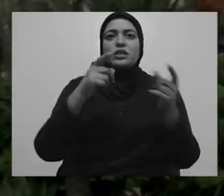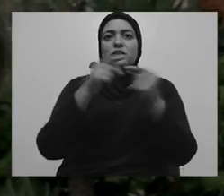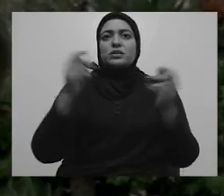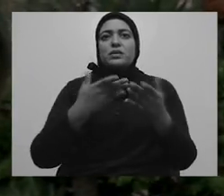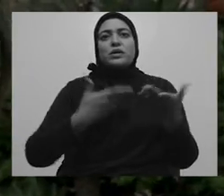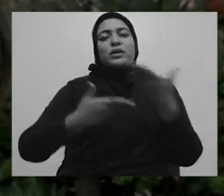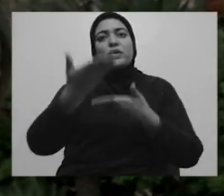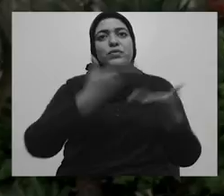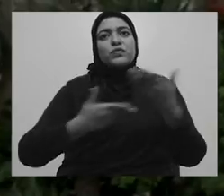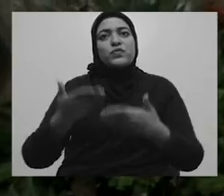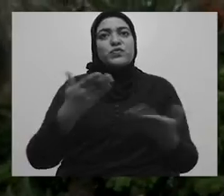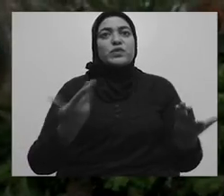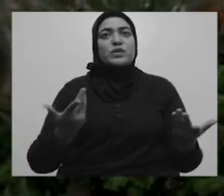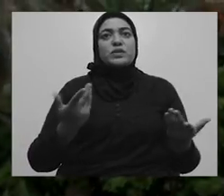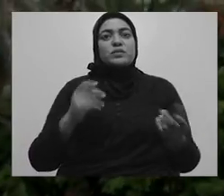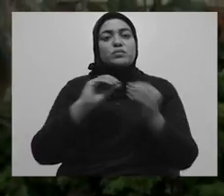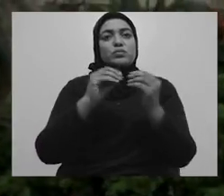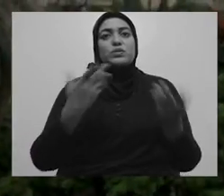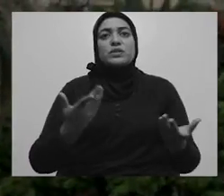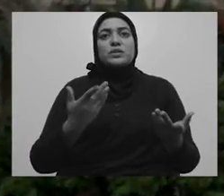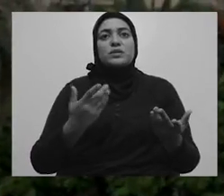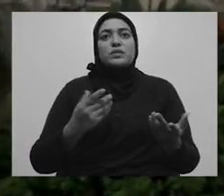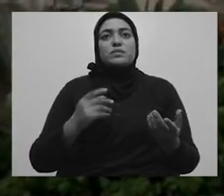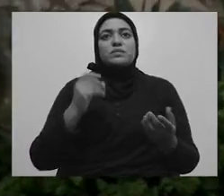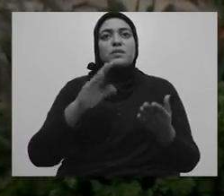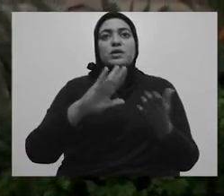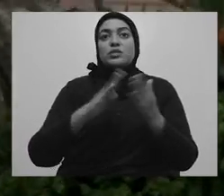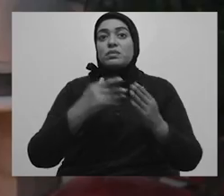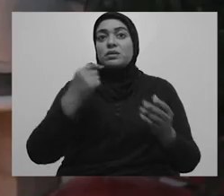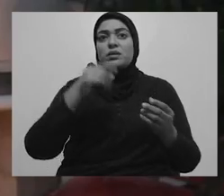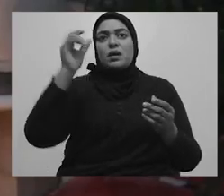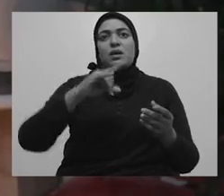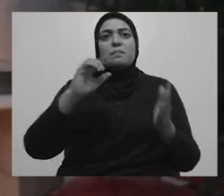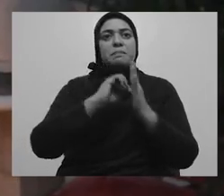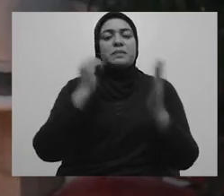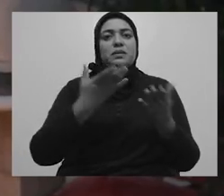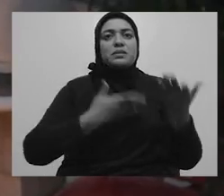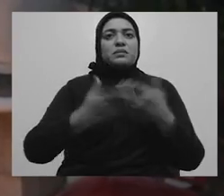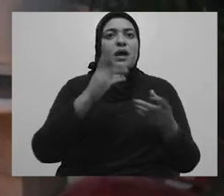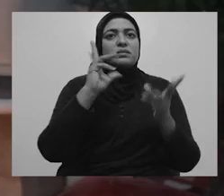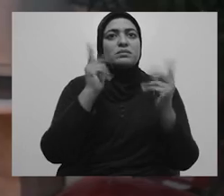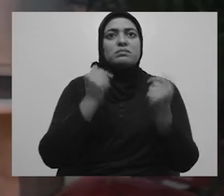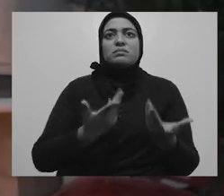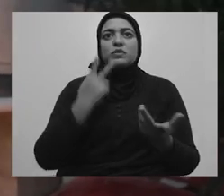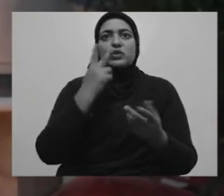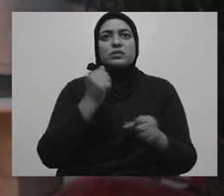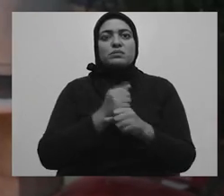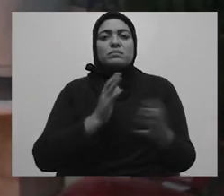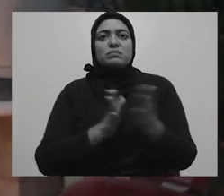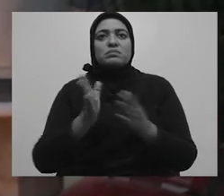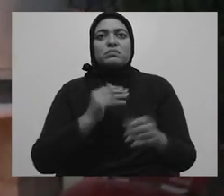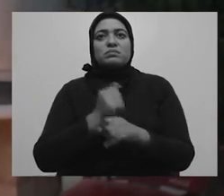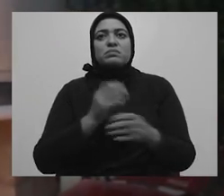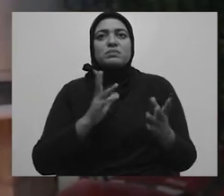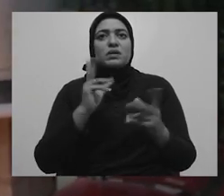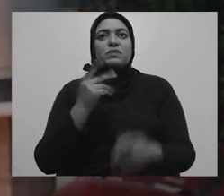par l'association Medina qui, elle a développé davantage cette initiative pour